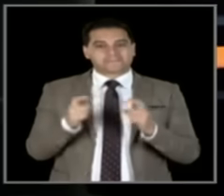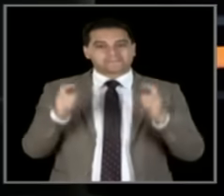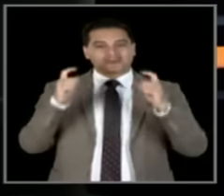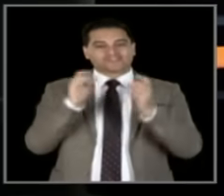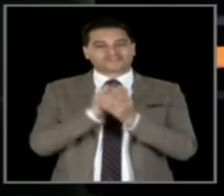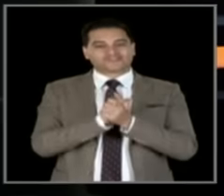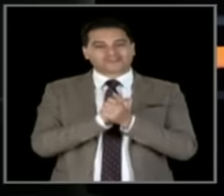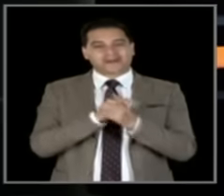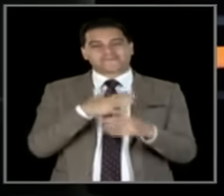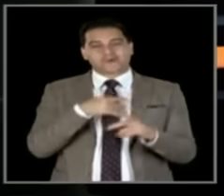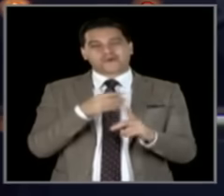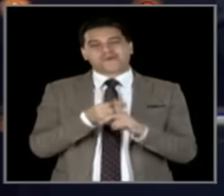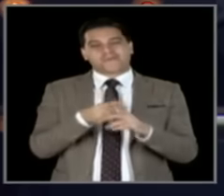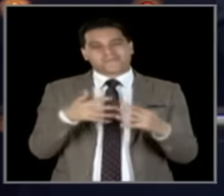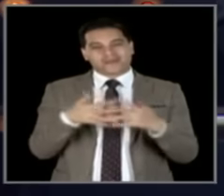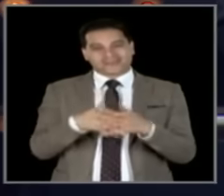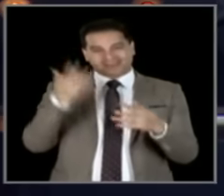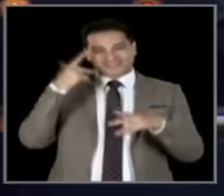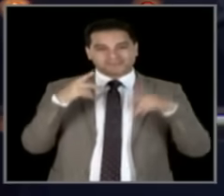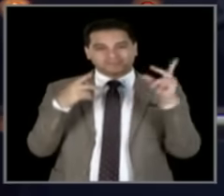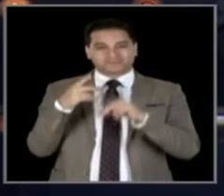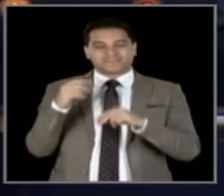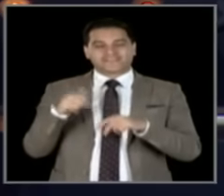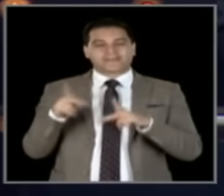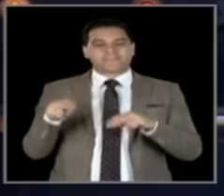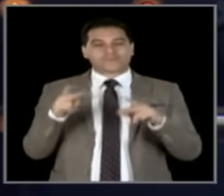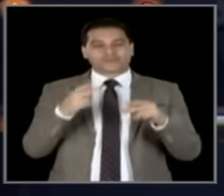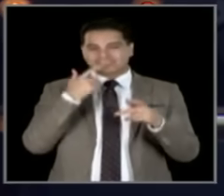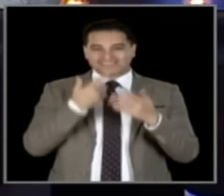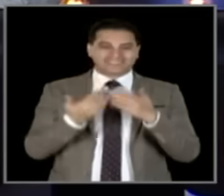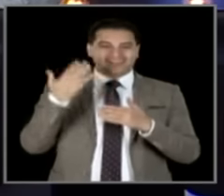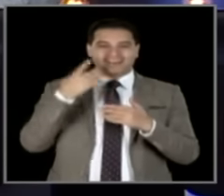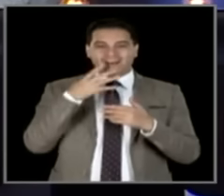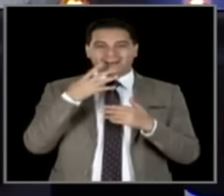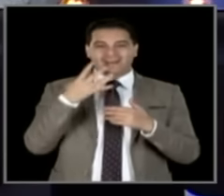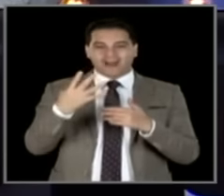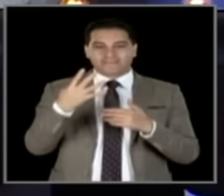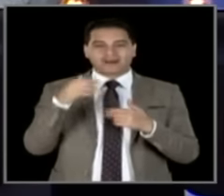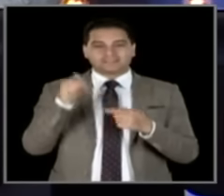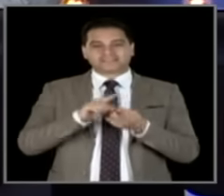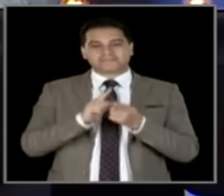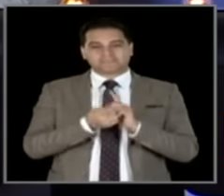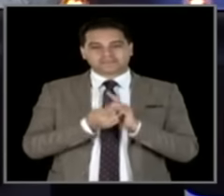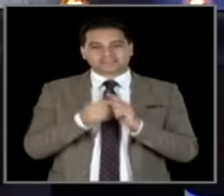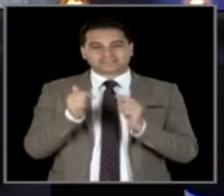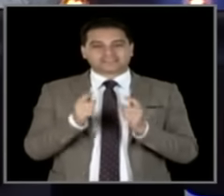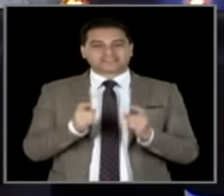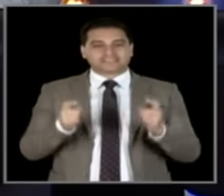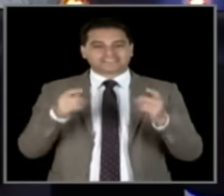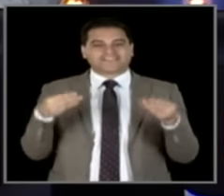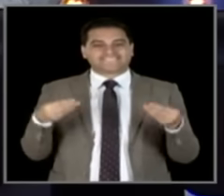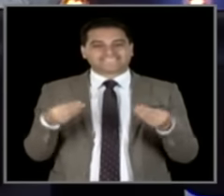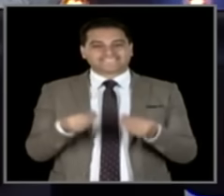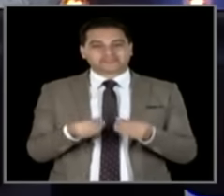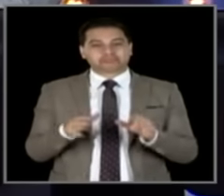والله، ماتش المحبه طبعا. كسبوكوا في الموسم الرابع في السيمي فاينل، فالنهارده في طار ولا مفيش